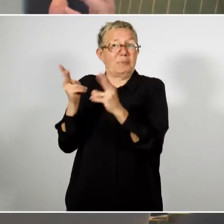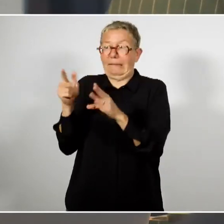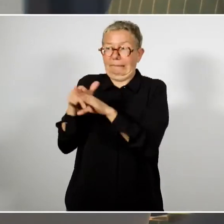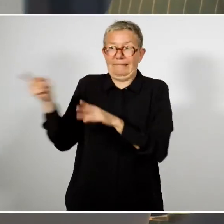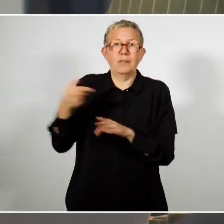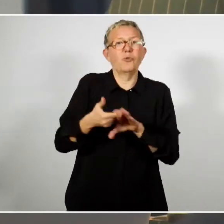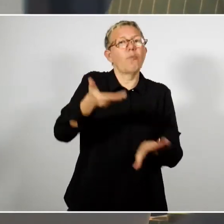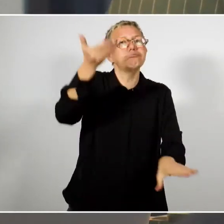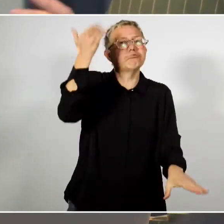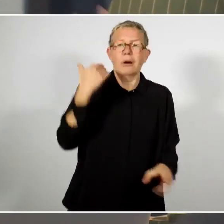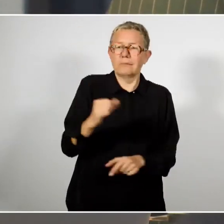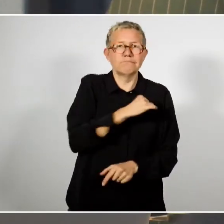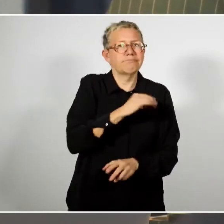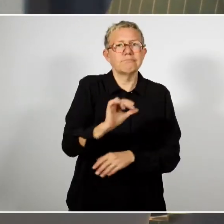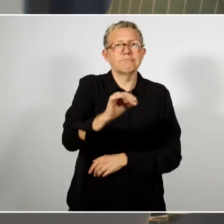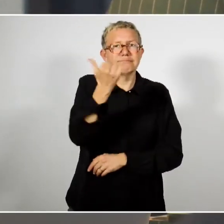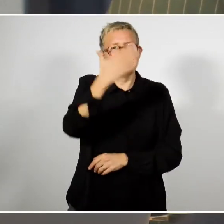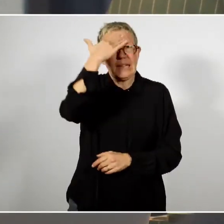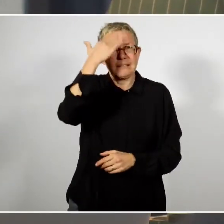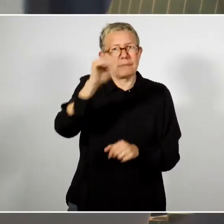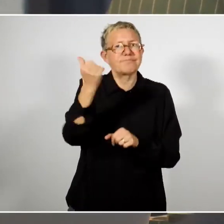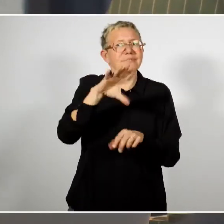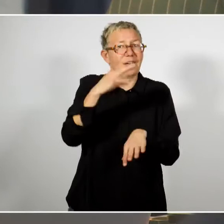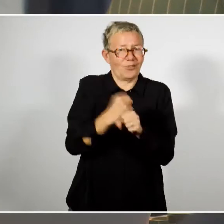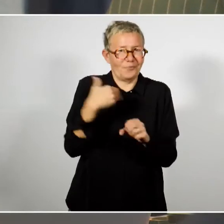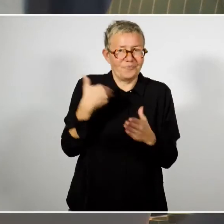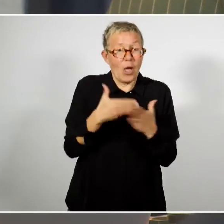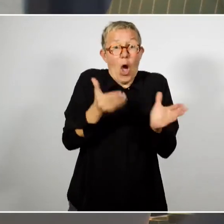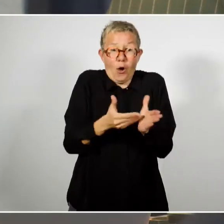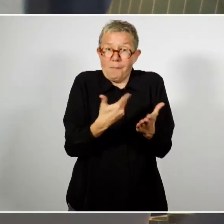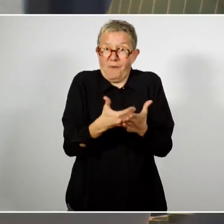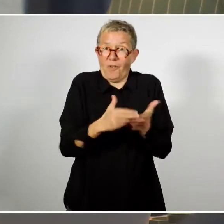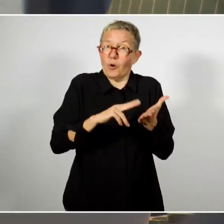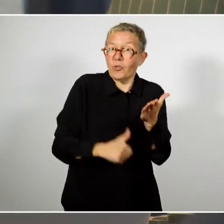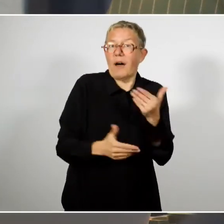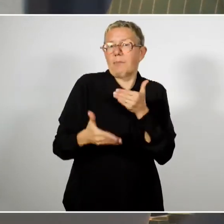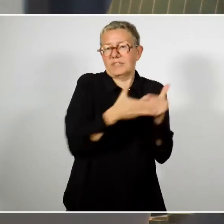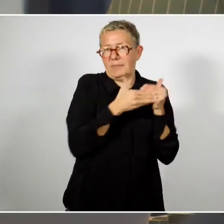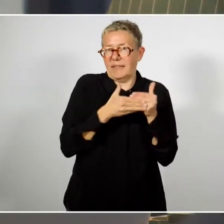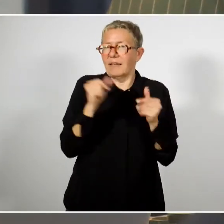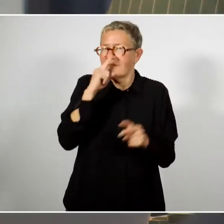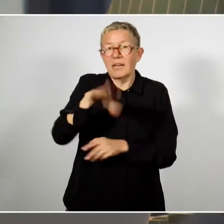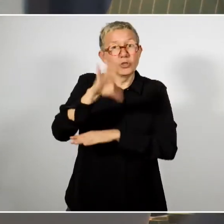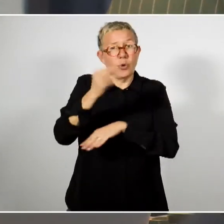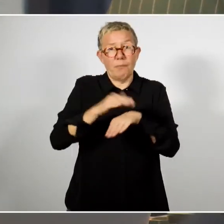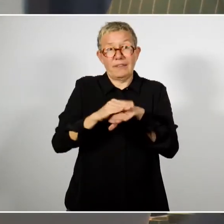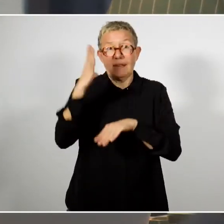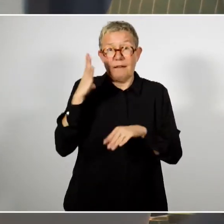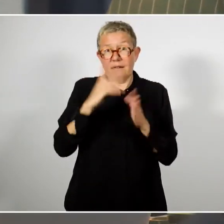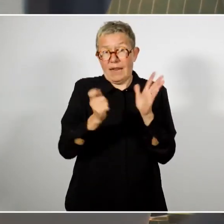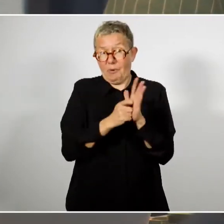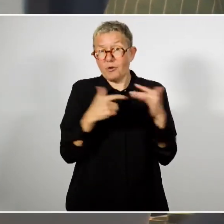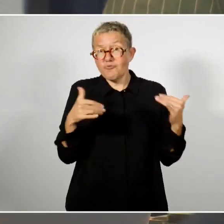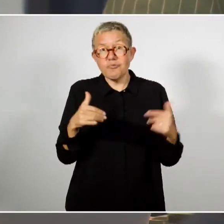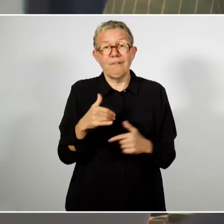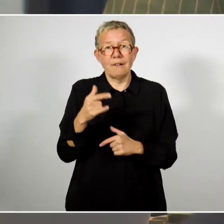été pionniers et nous le sommes encore aujourd'hui avec ce nouveau contrat de proximité. C'était un choix politique visionnaire à l'époque que de